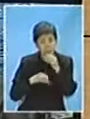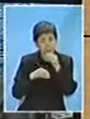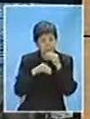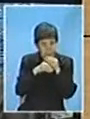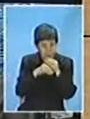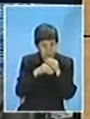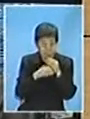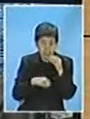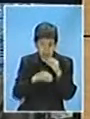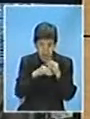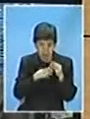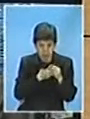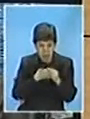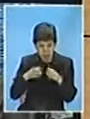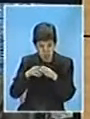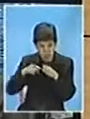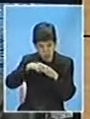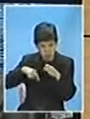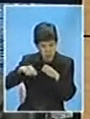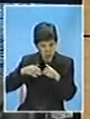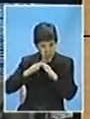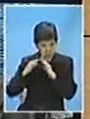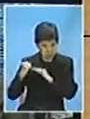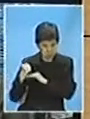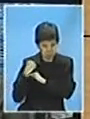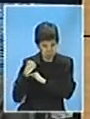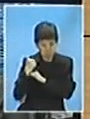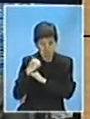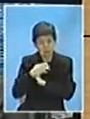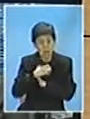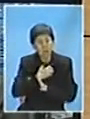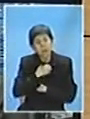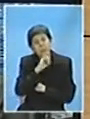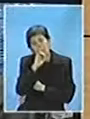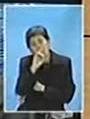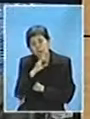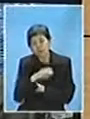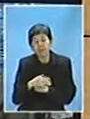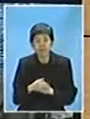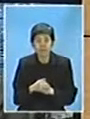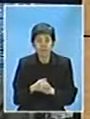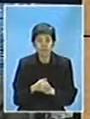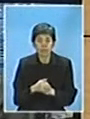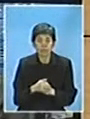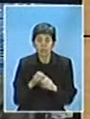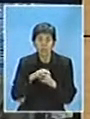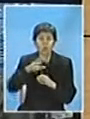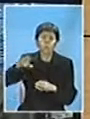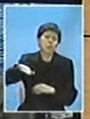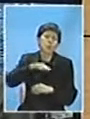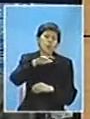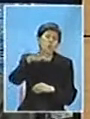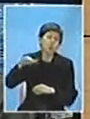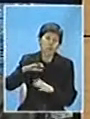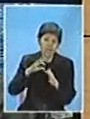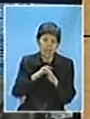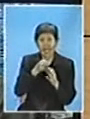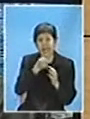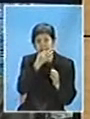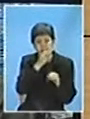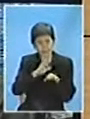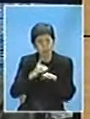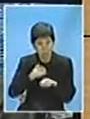ริมให้องค์กรนี้เข้มแข็งขึ้นแต่ก็กราบเรียนนะครับว่าโดยปกติทั่วไปเนี่ยในวิชาชีพ